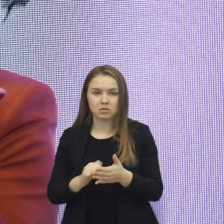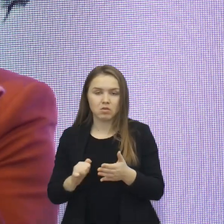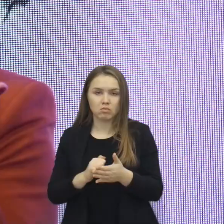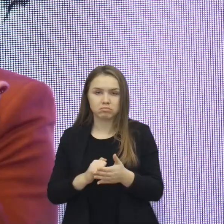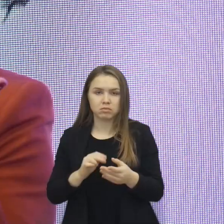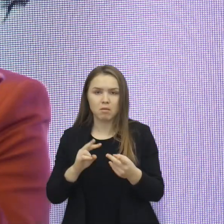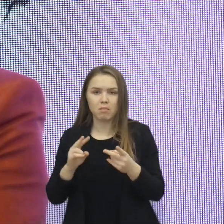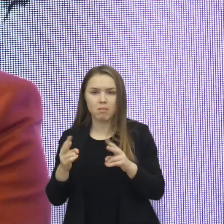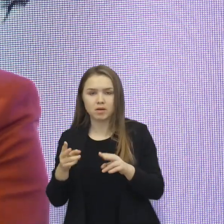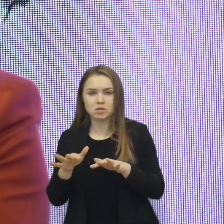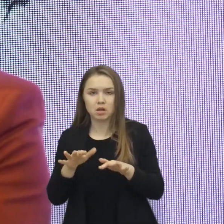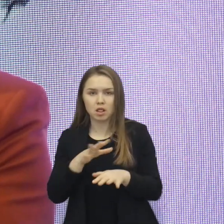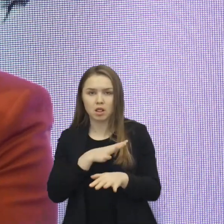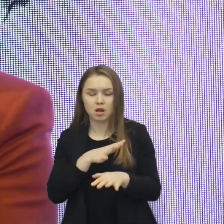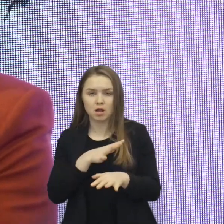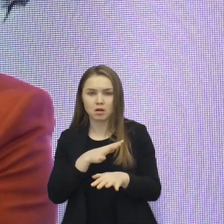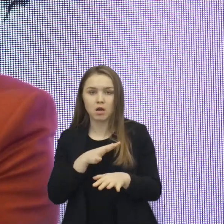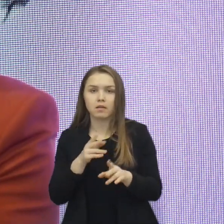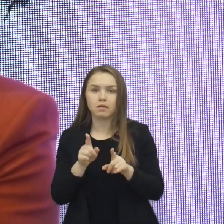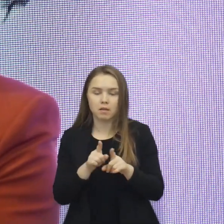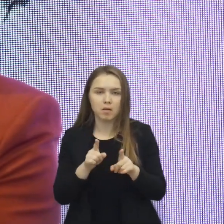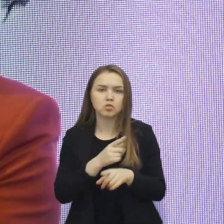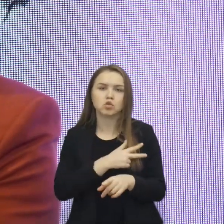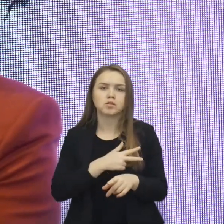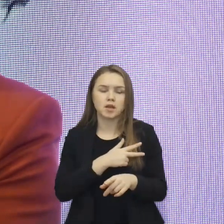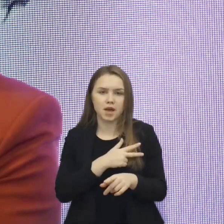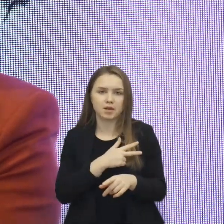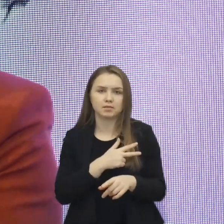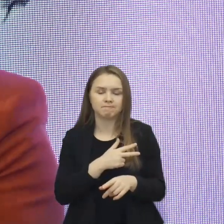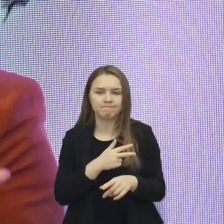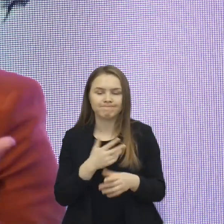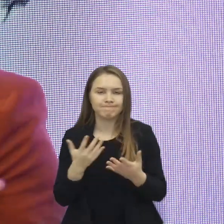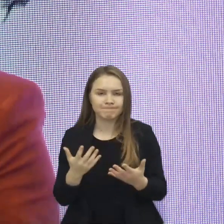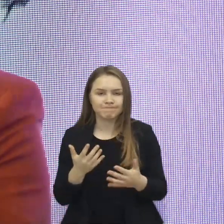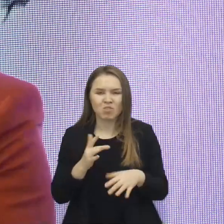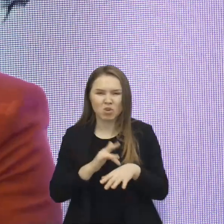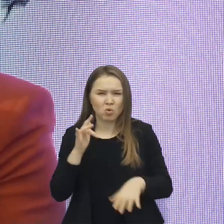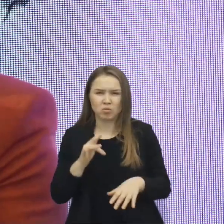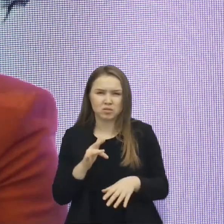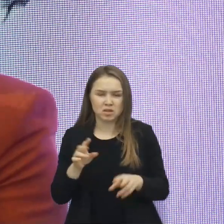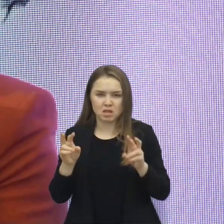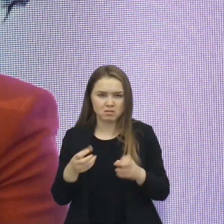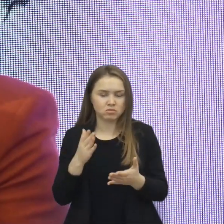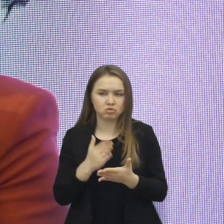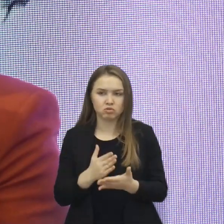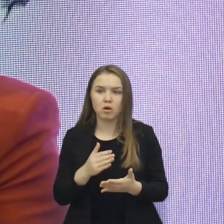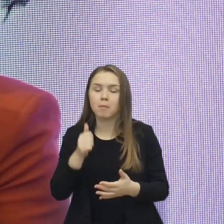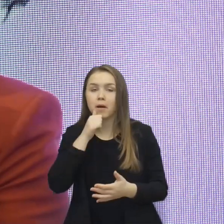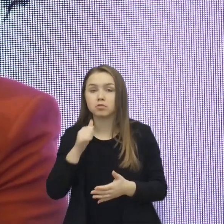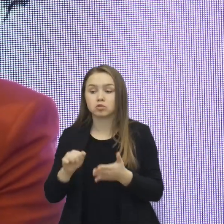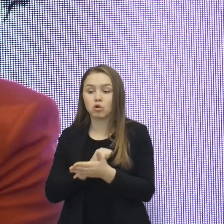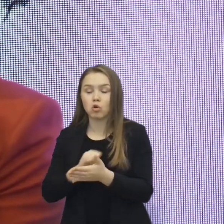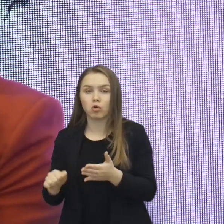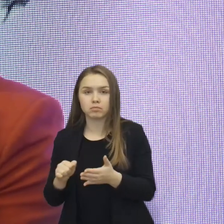pačiu negalėti jos pereiti dėl socialinio savo pažeidžiamumo. Nes neturėjimas dokumentų, kurie